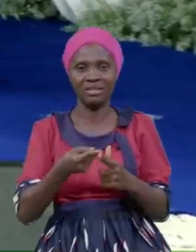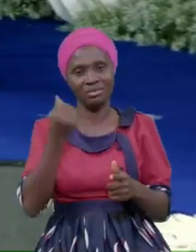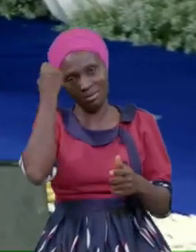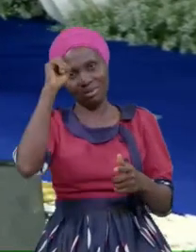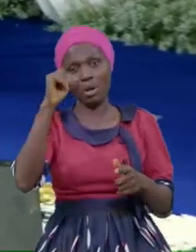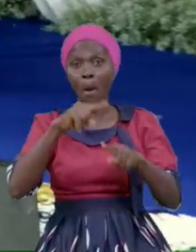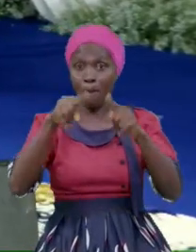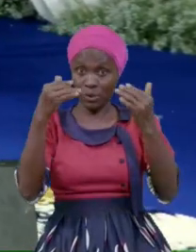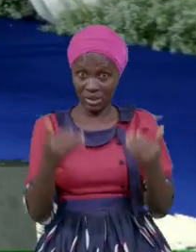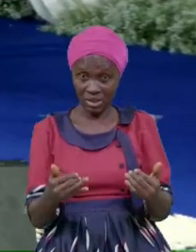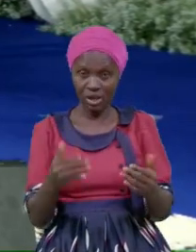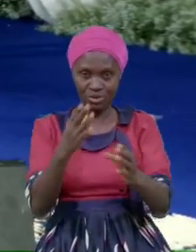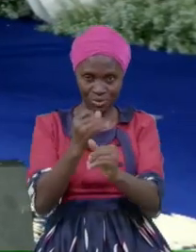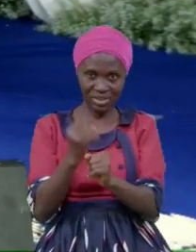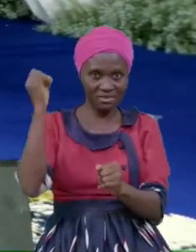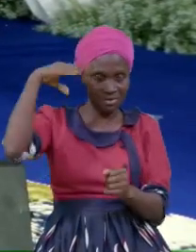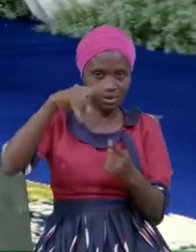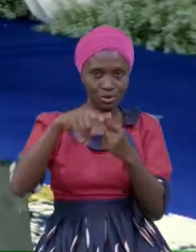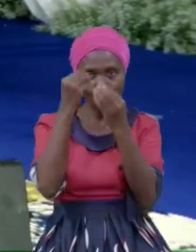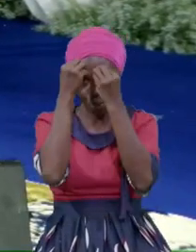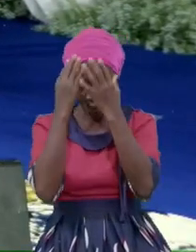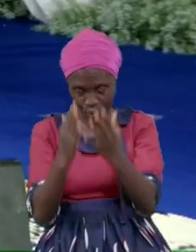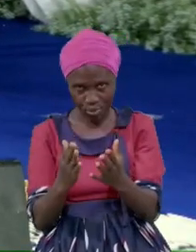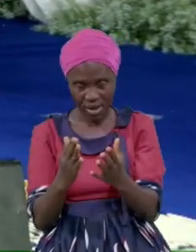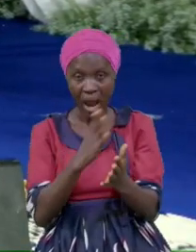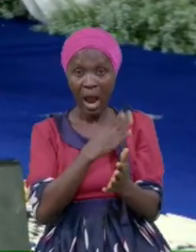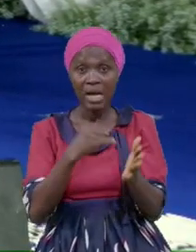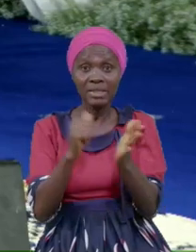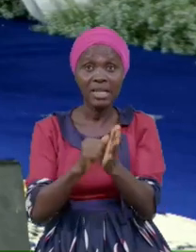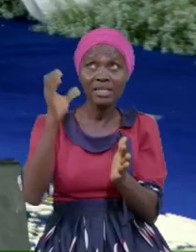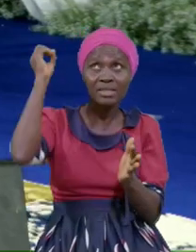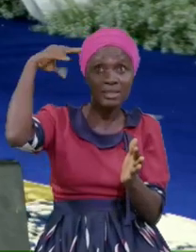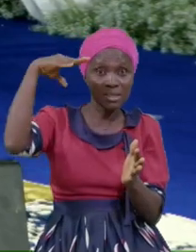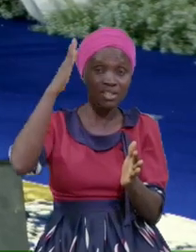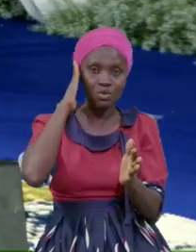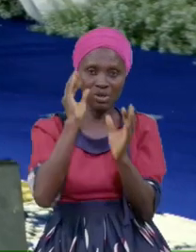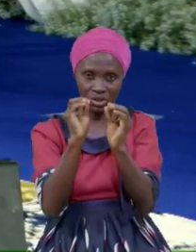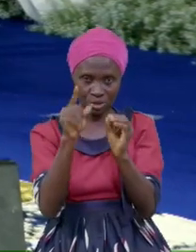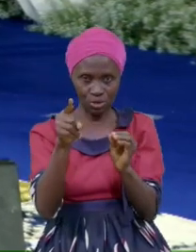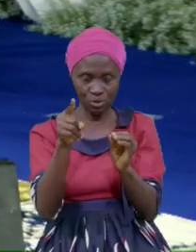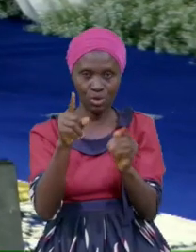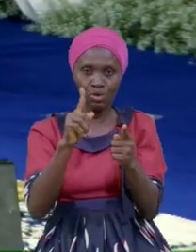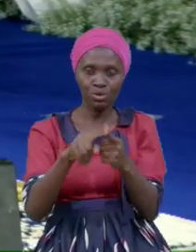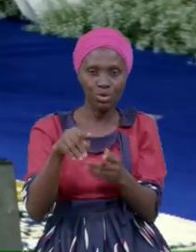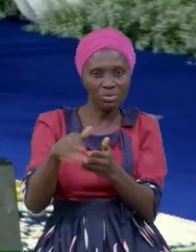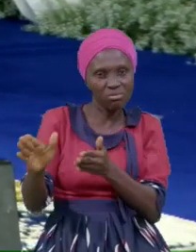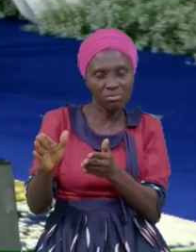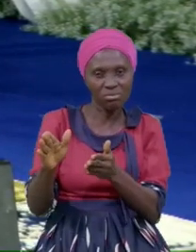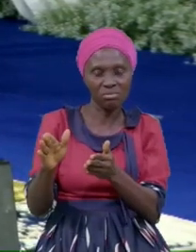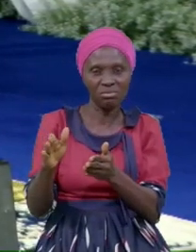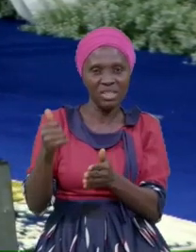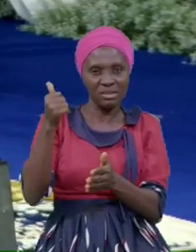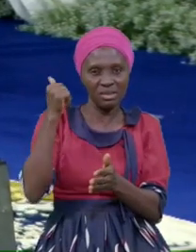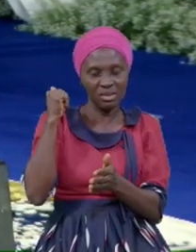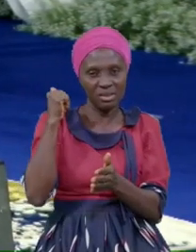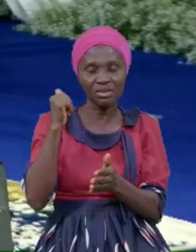vie aujourd'hui. Et cette grâce va t'enseigner à renoncer à l'impiété. Vous